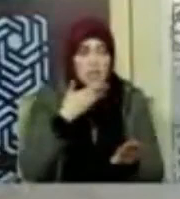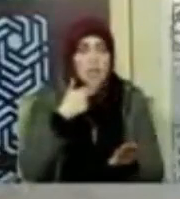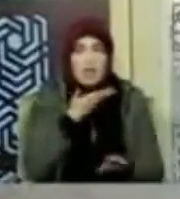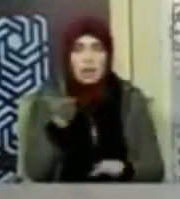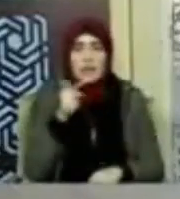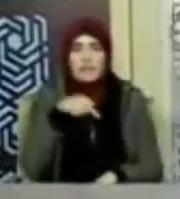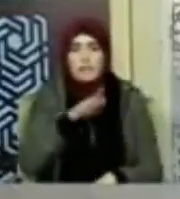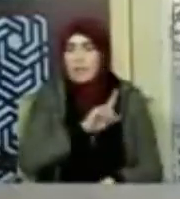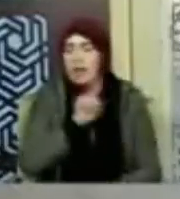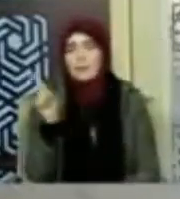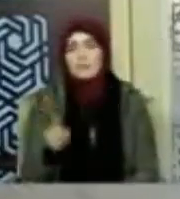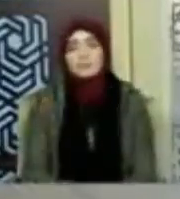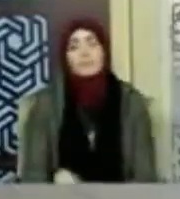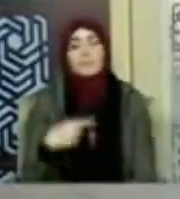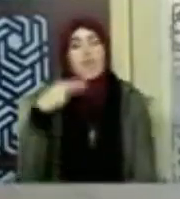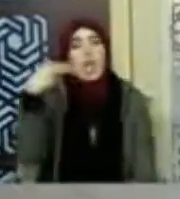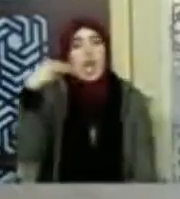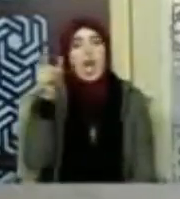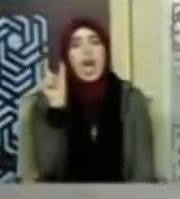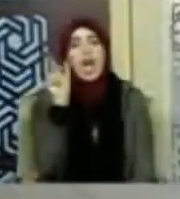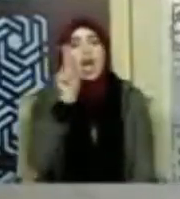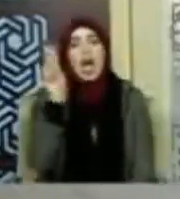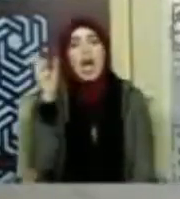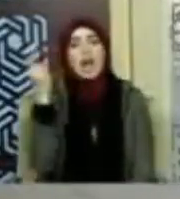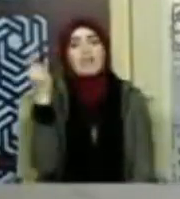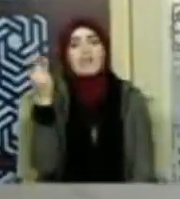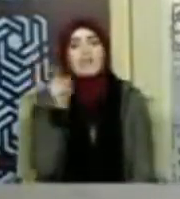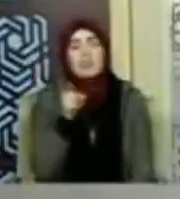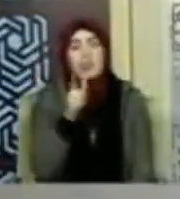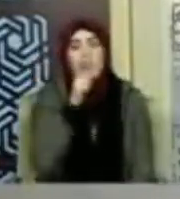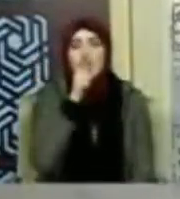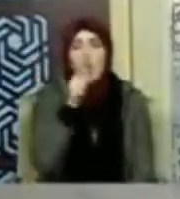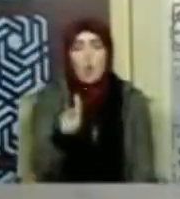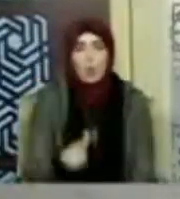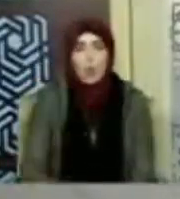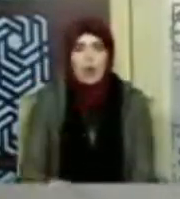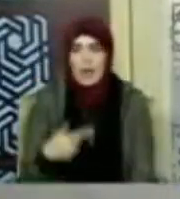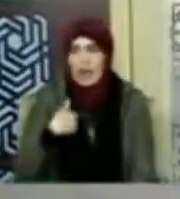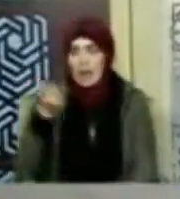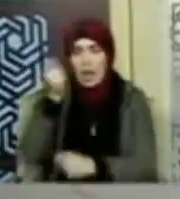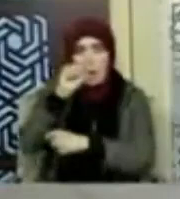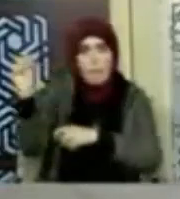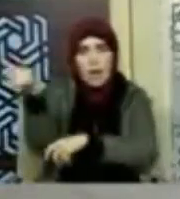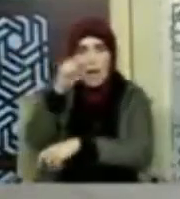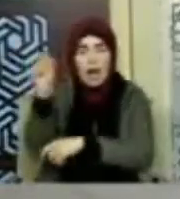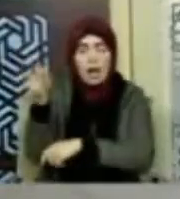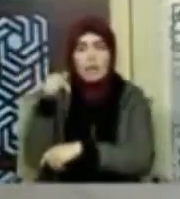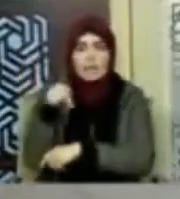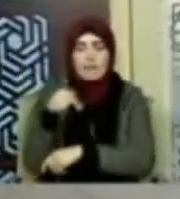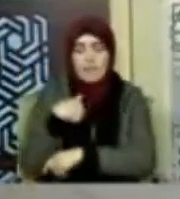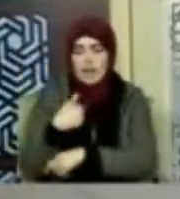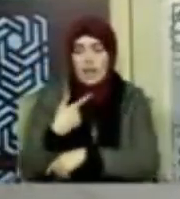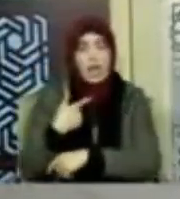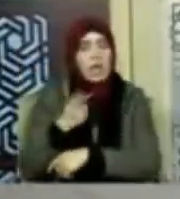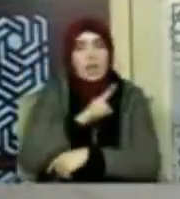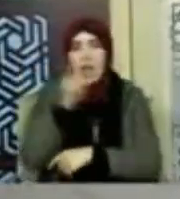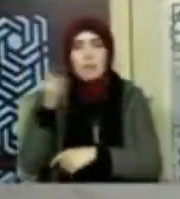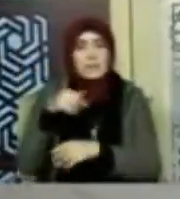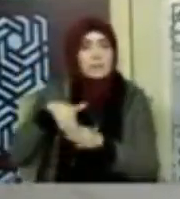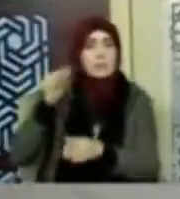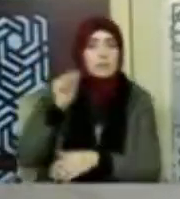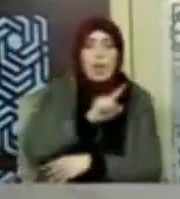بكرت تخوفني الحتوفة، كأنني أصبعت عن غاد الحتوف بمعزلي،